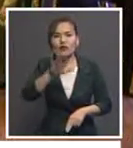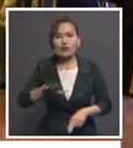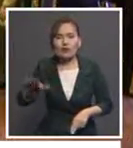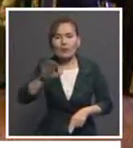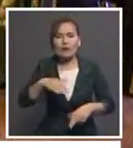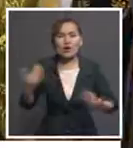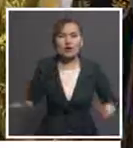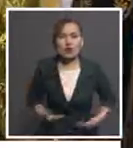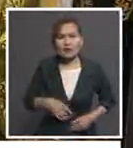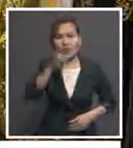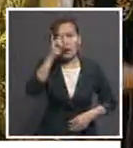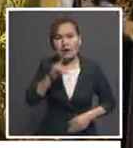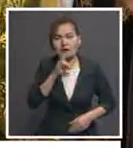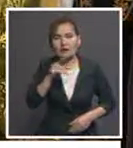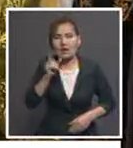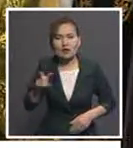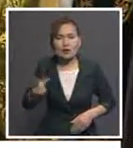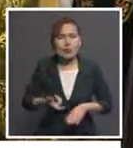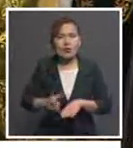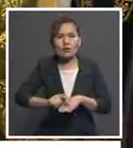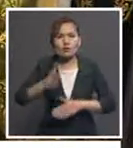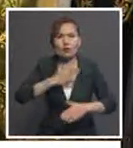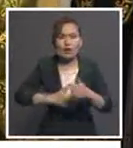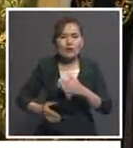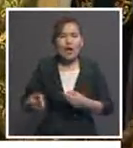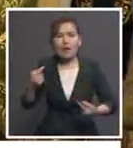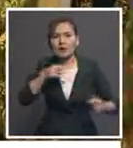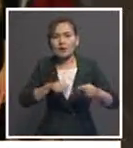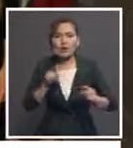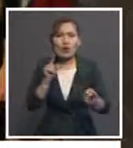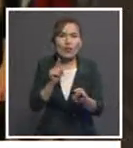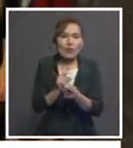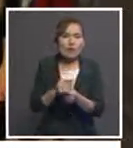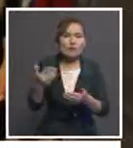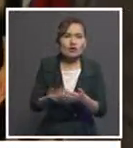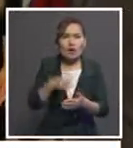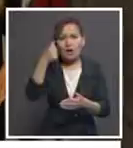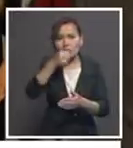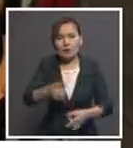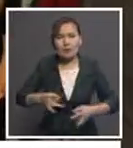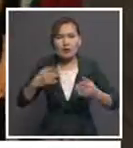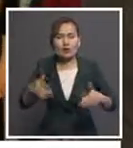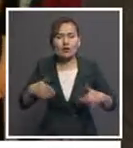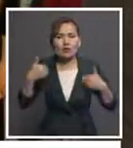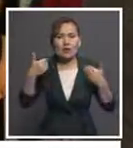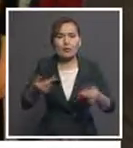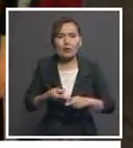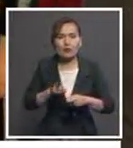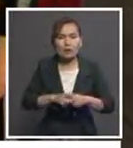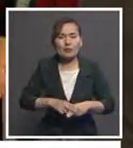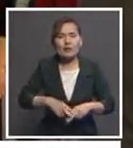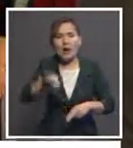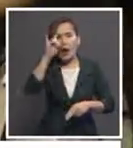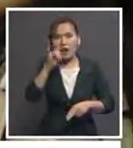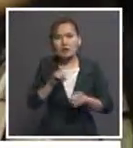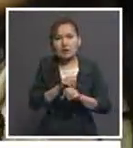қандастарымыздың қуаныштарында шек жоқ. Көрмегелі көп жылдың жүзі болған. Құшақтасып, көрісіп, бір-біріне құтты болсын айтып жатыр. Шартарапқа шашыраған